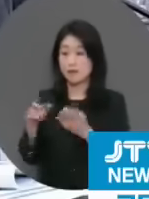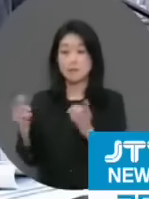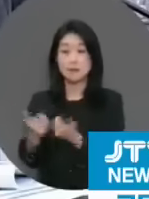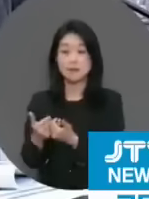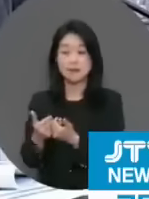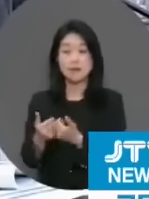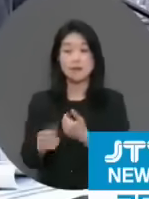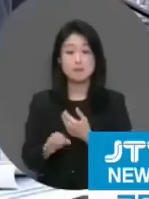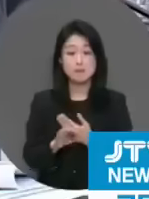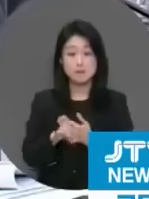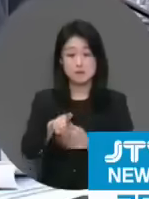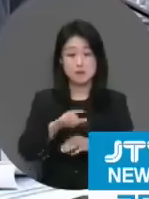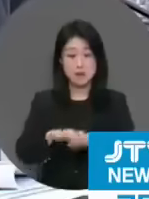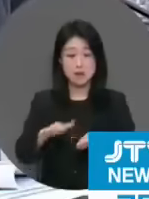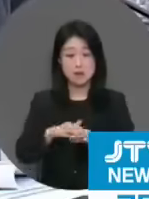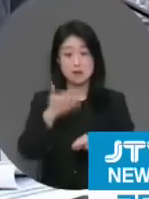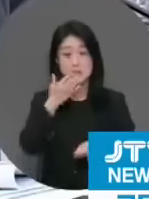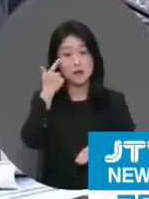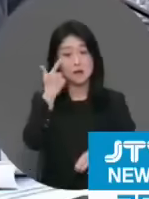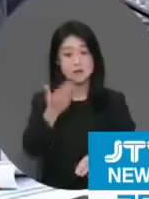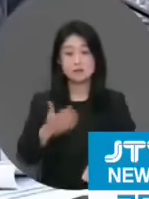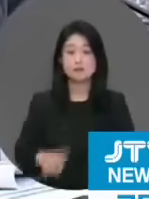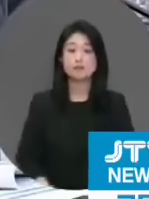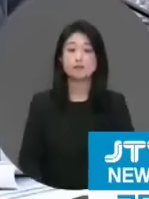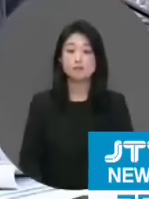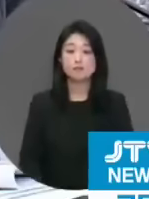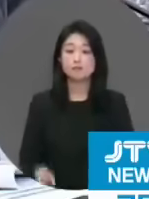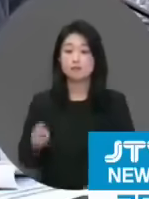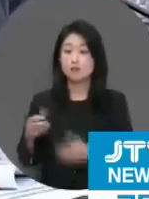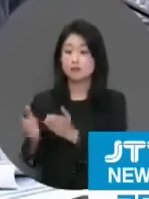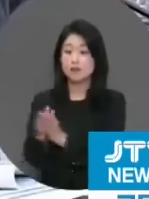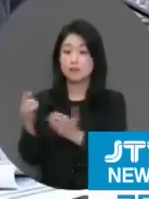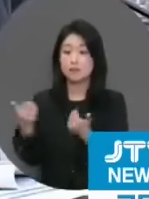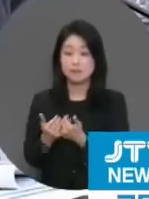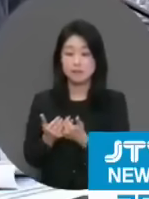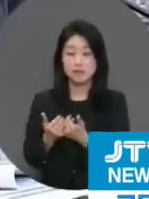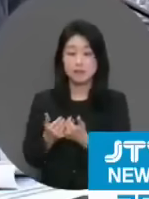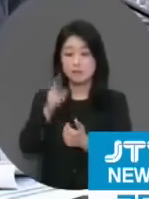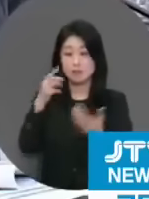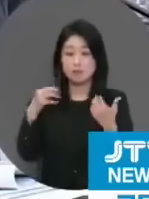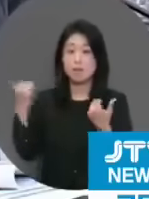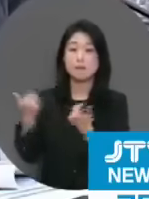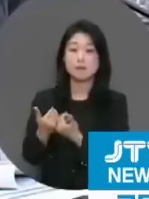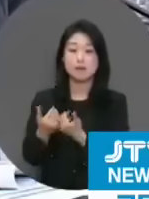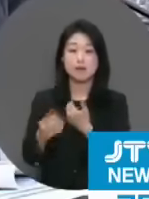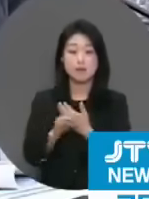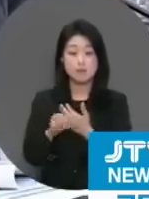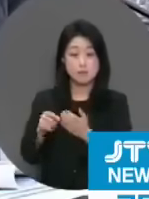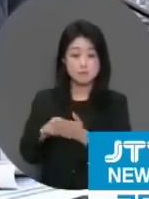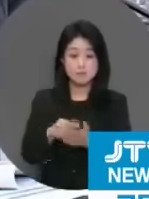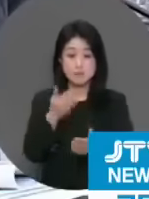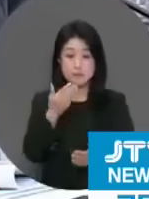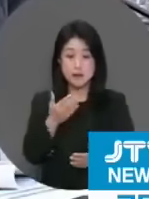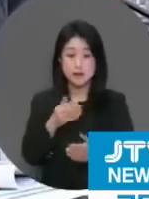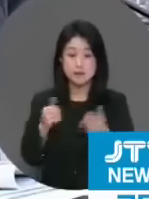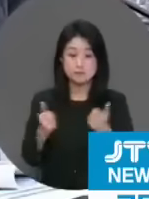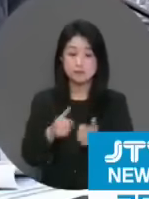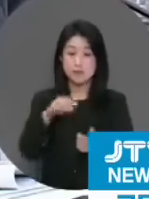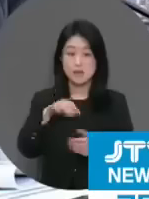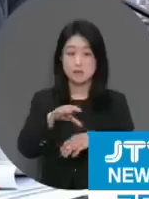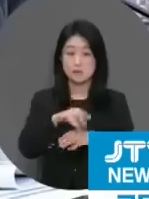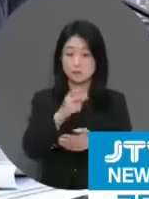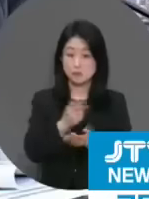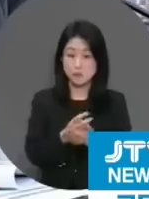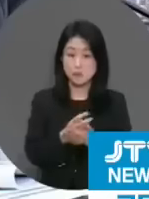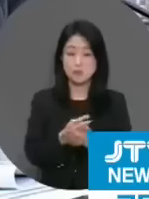반대하면 그걸 돌파할 수 있는지를 묻는 겁니다. 여당이 반대하고 정부가 반대하면 그간 국회에서 논의된 뭐